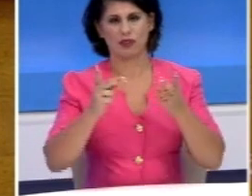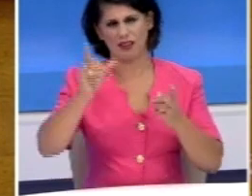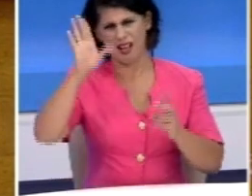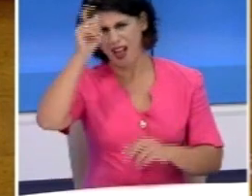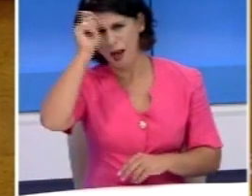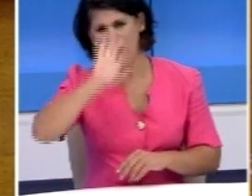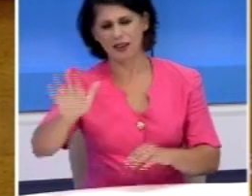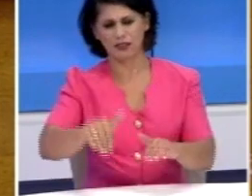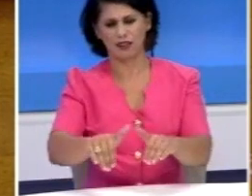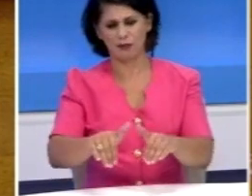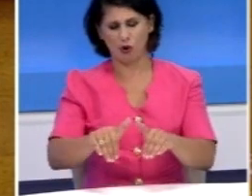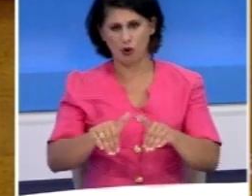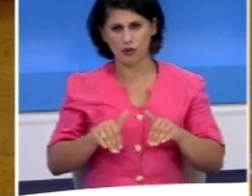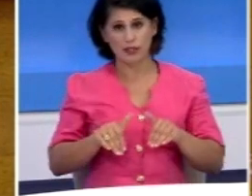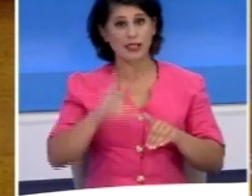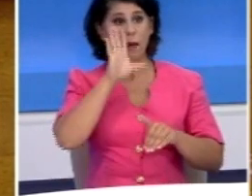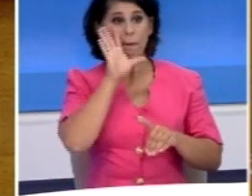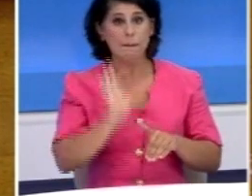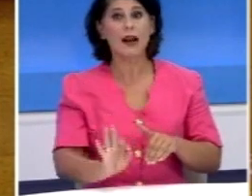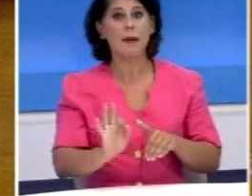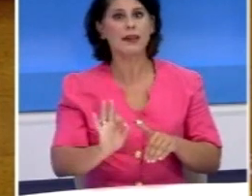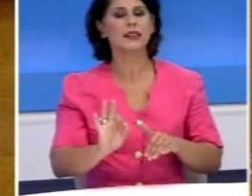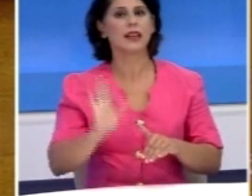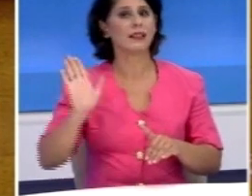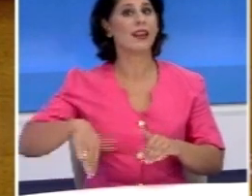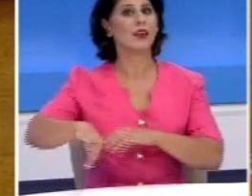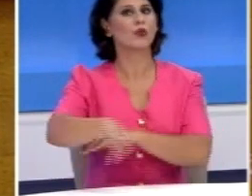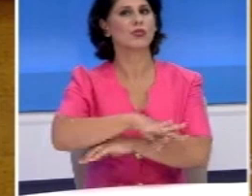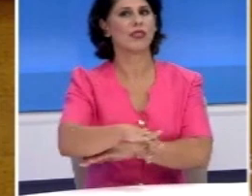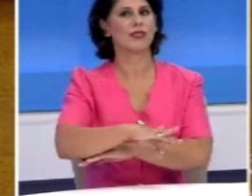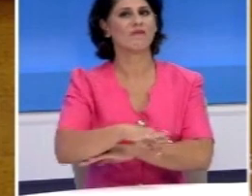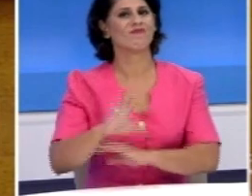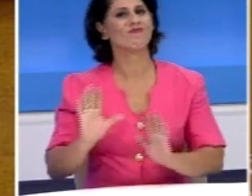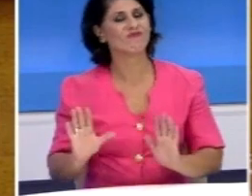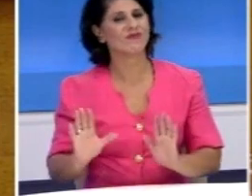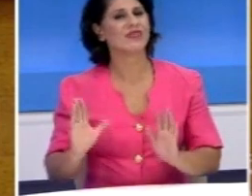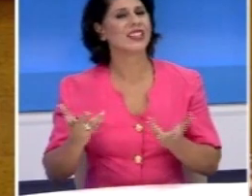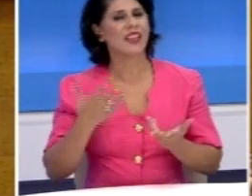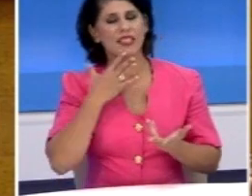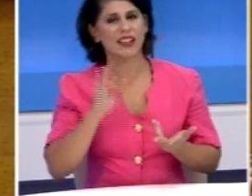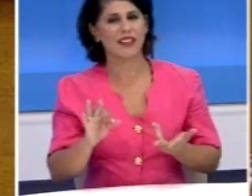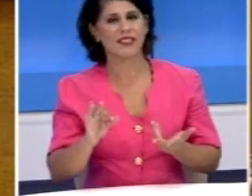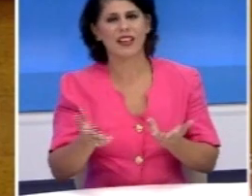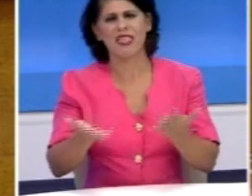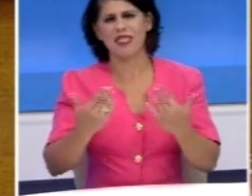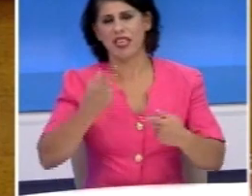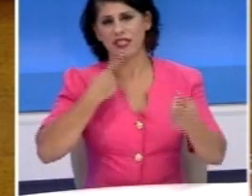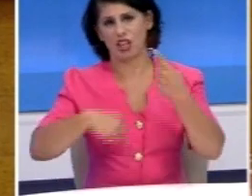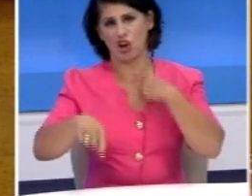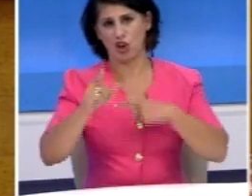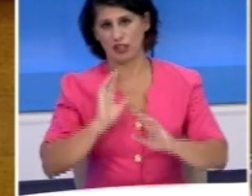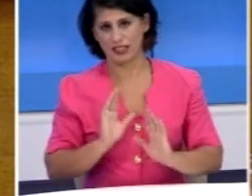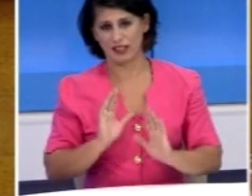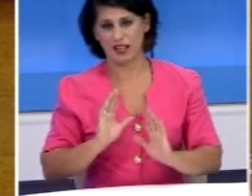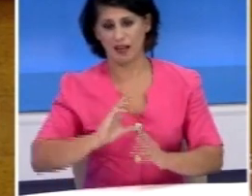απαράδεκτες υποχωρήσεις και τους πραγματικούς τελικά σχεδιασμούς. Ότι δηλαδή δεν δικαιολογείται από